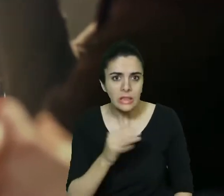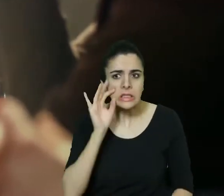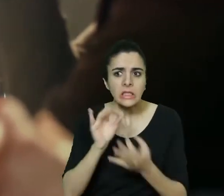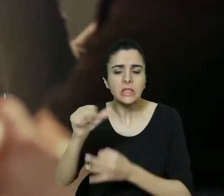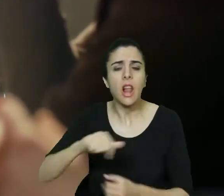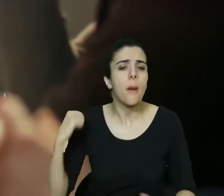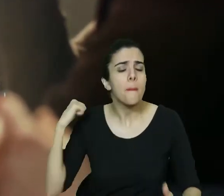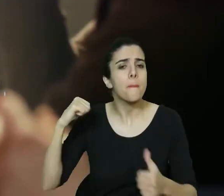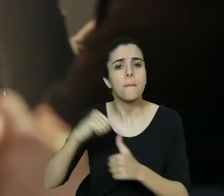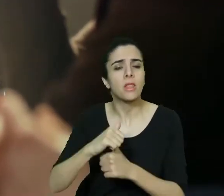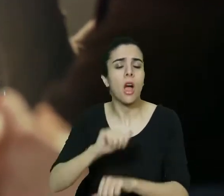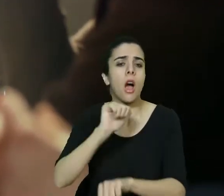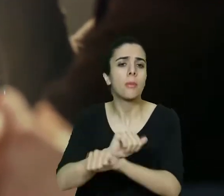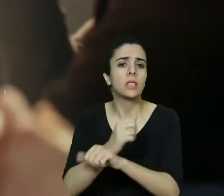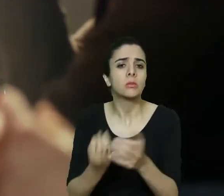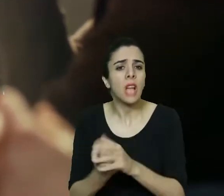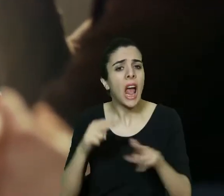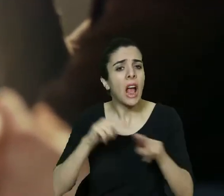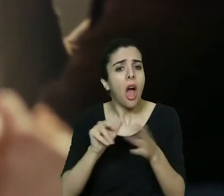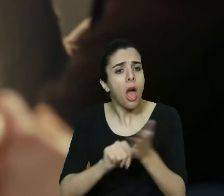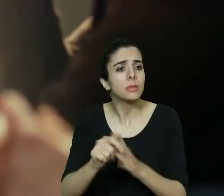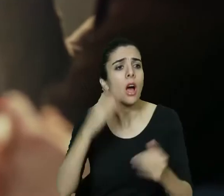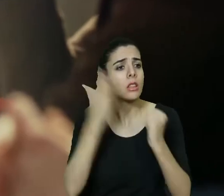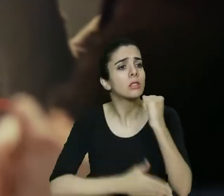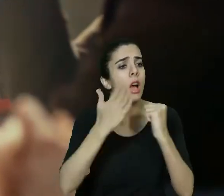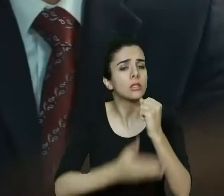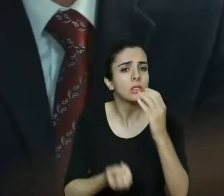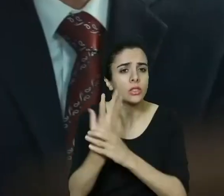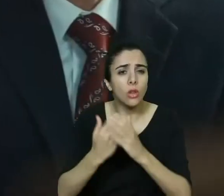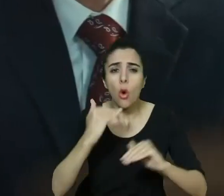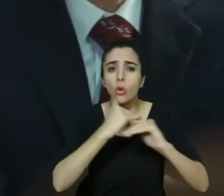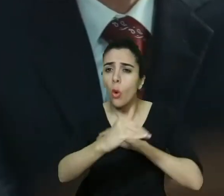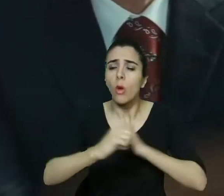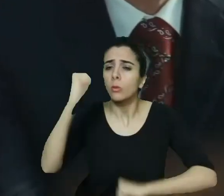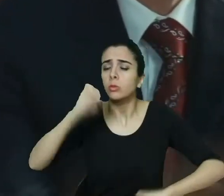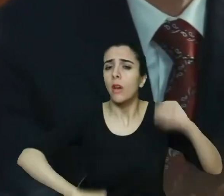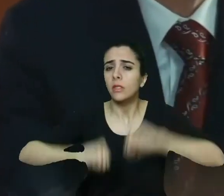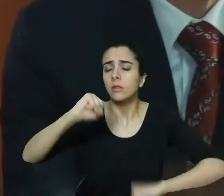insanlar yine gözaltına alınacak. Kitaplar yine yasaklanacak. Halklar yine birbirine kırdırılacak.